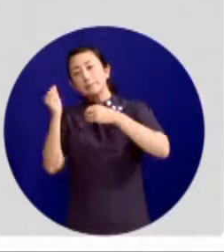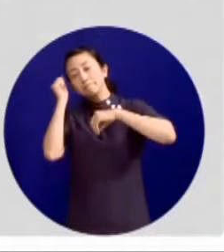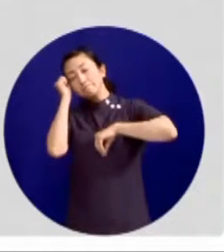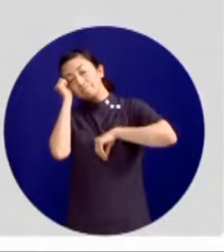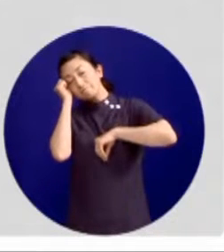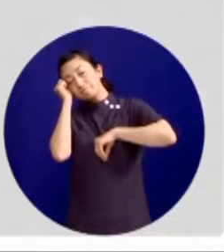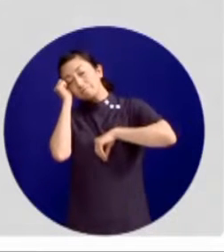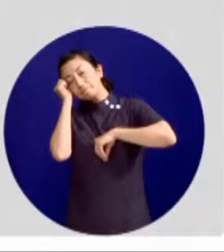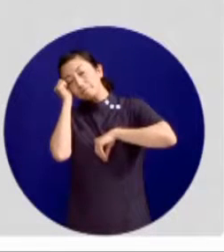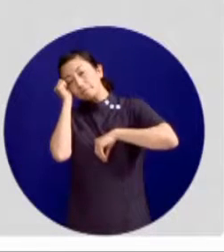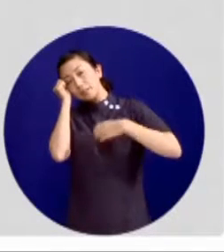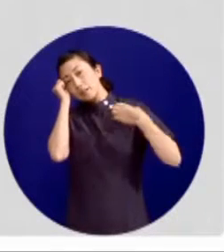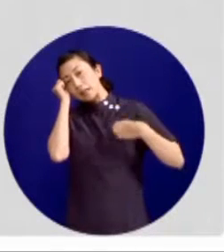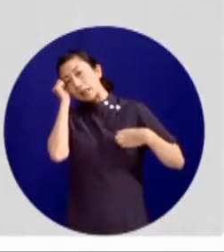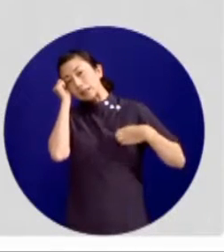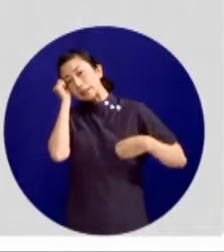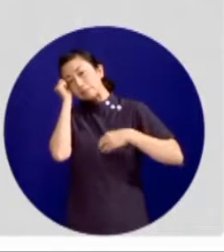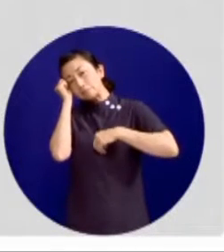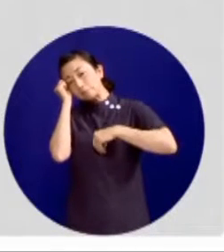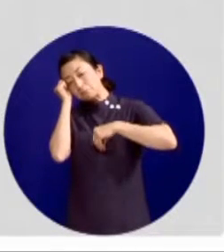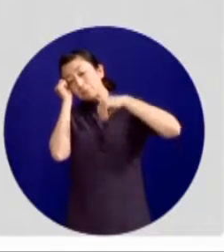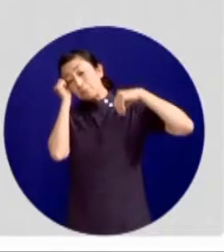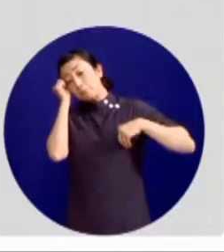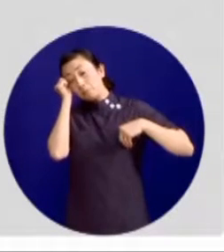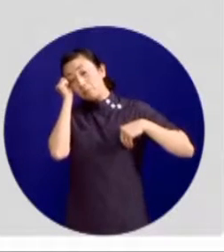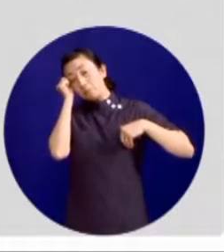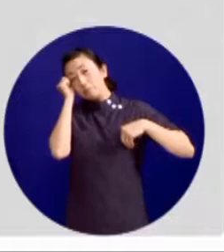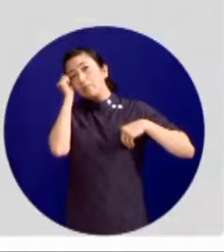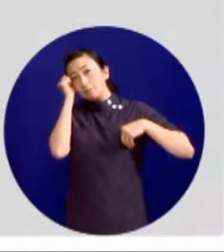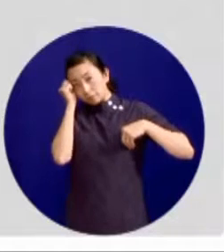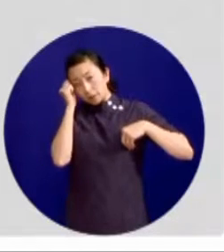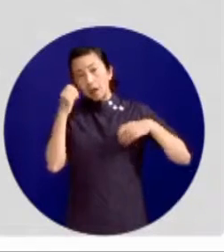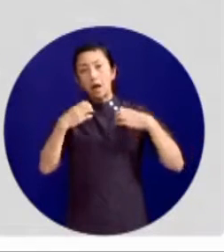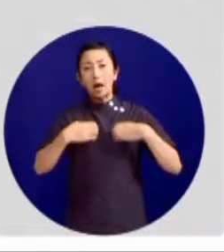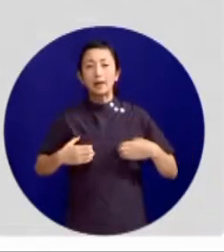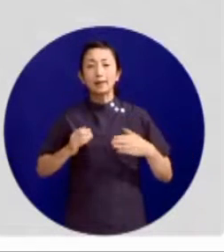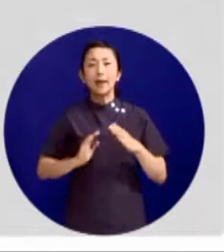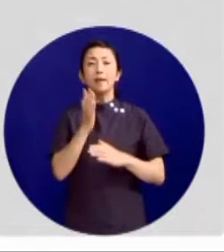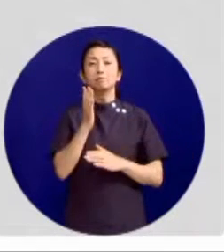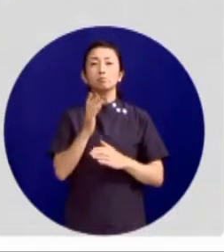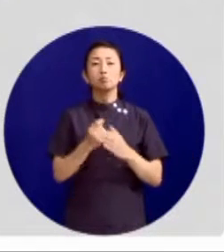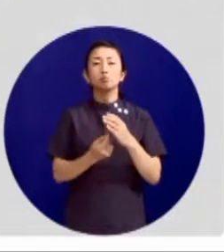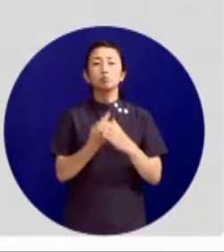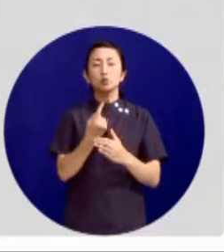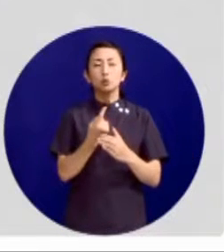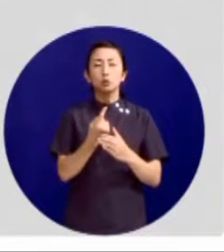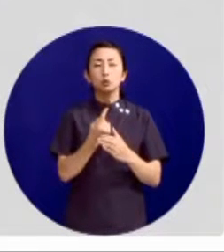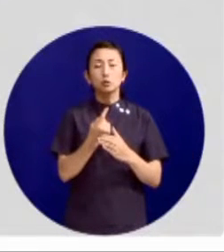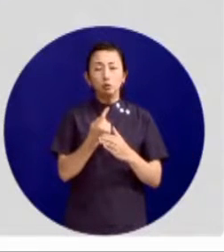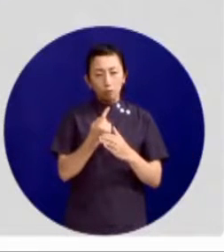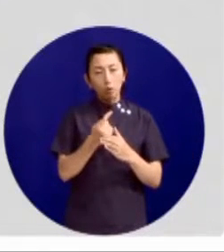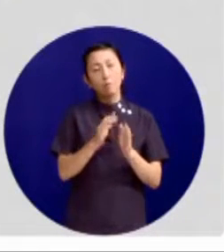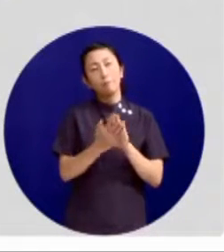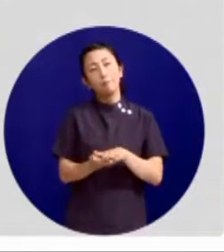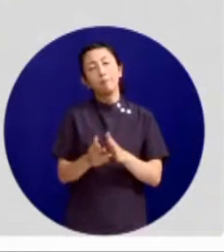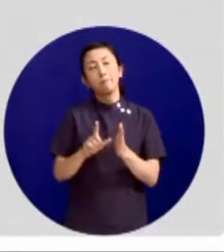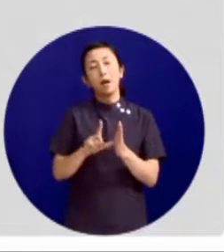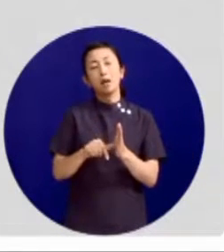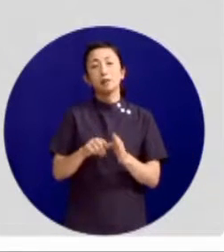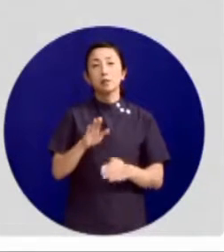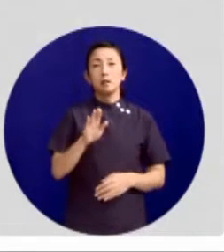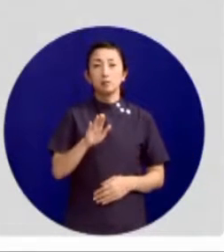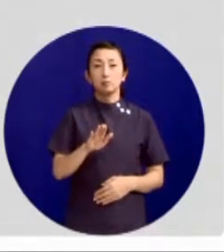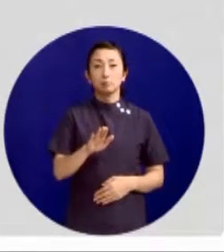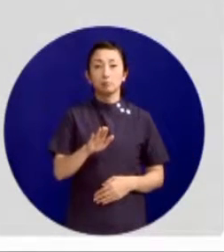いてしまい、吐物が気管に入ることがあります。その後に肺炎を起こし生命の危険が生じることになりますので